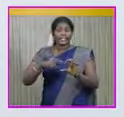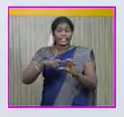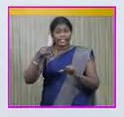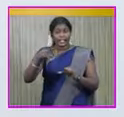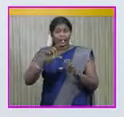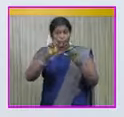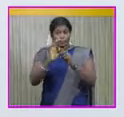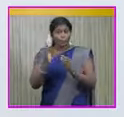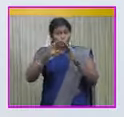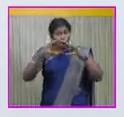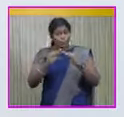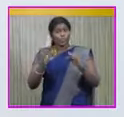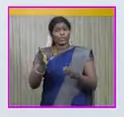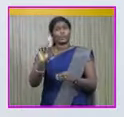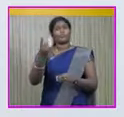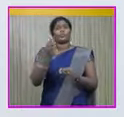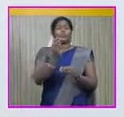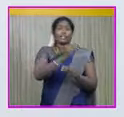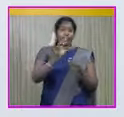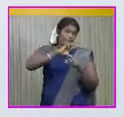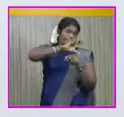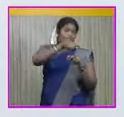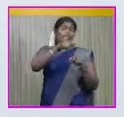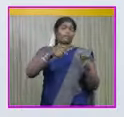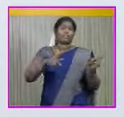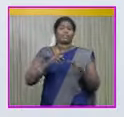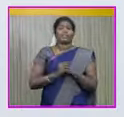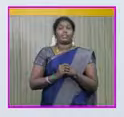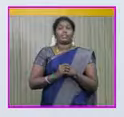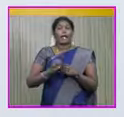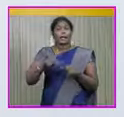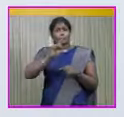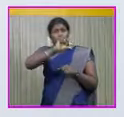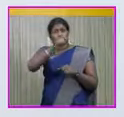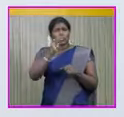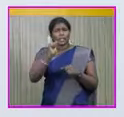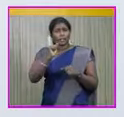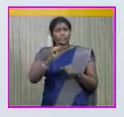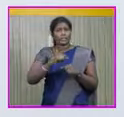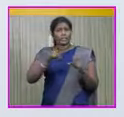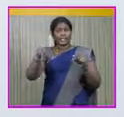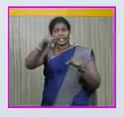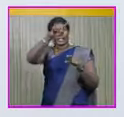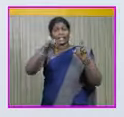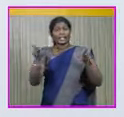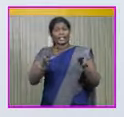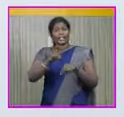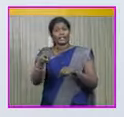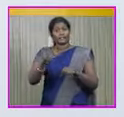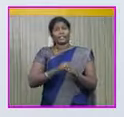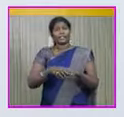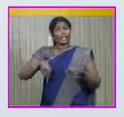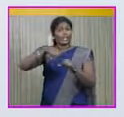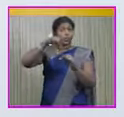ஒரு பக்கத்திற்கு இணையாக வரையப்படுகிறது. அப்போது அந்த கோடு என்ன பண்ணோம், மற்ற இரு பக்கங்களை சம